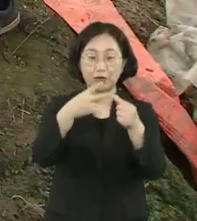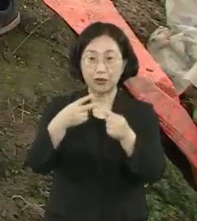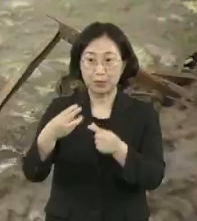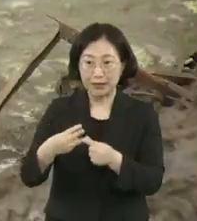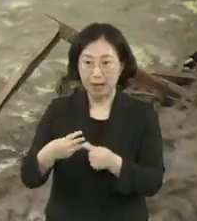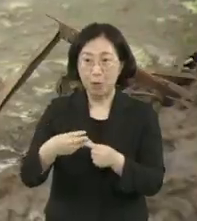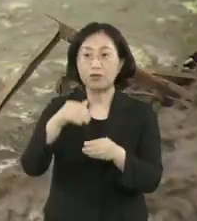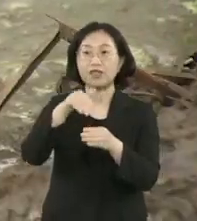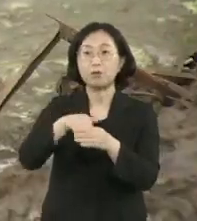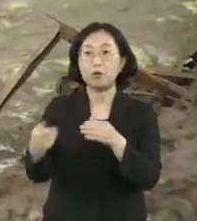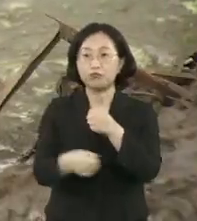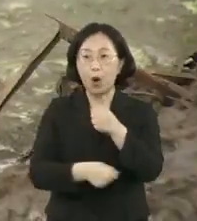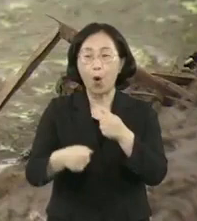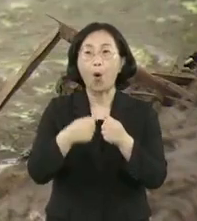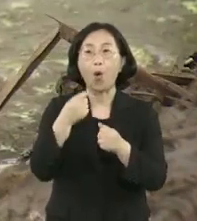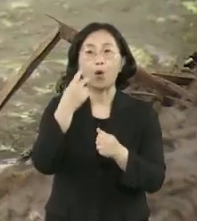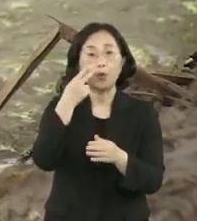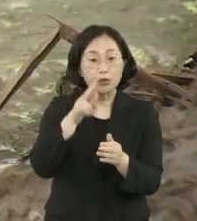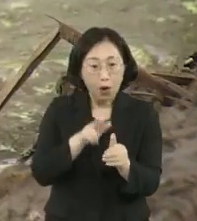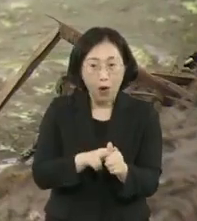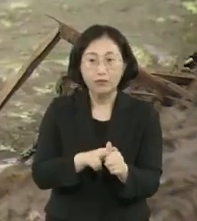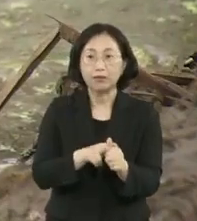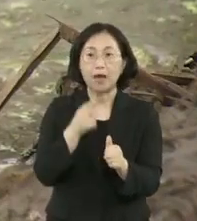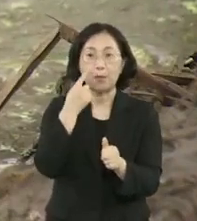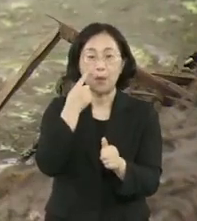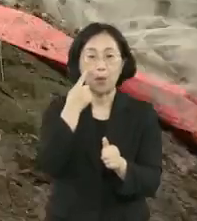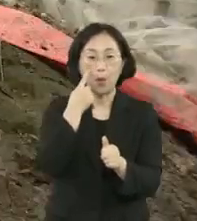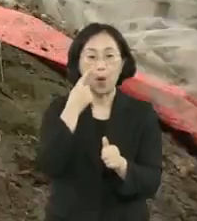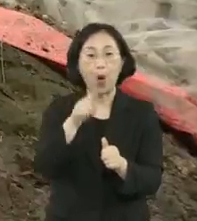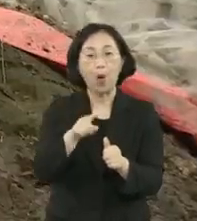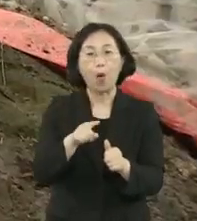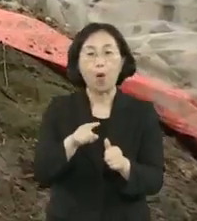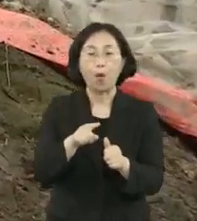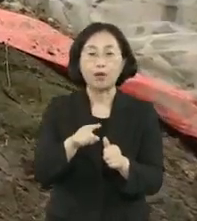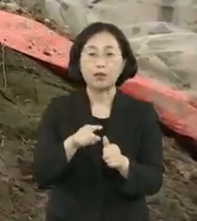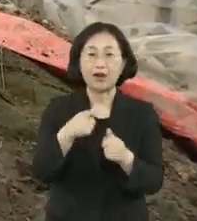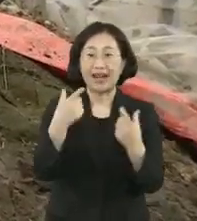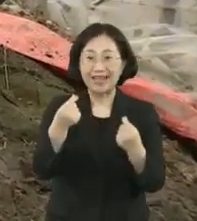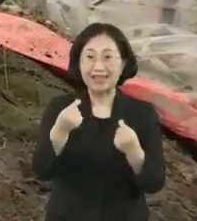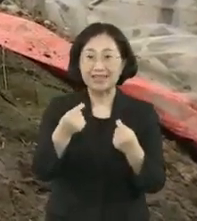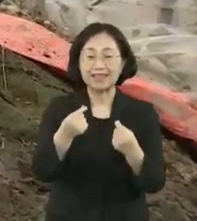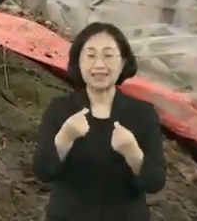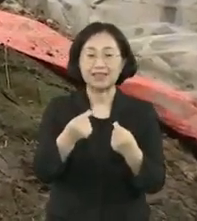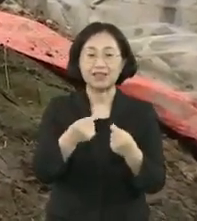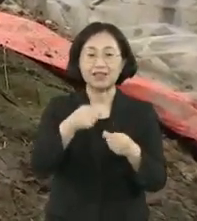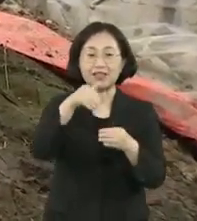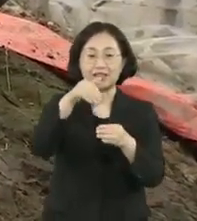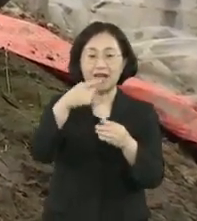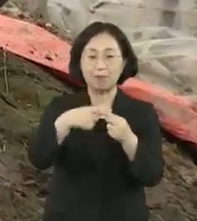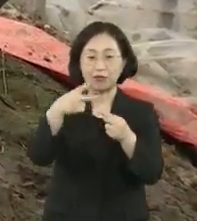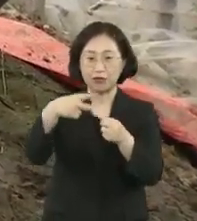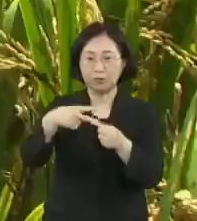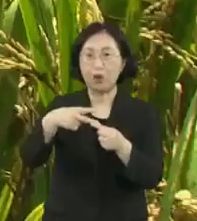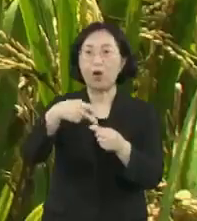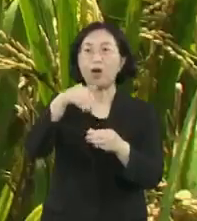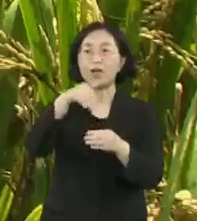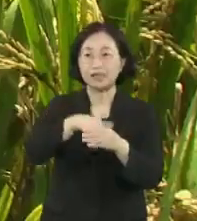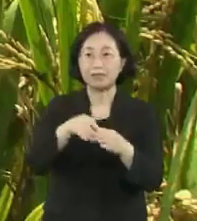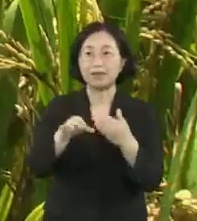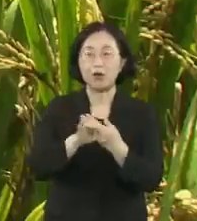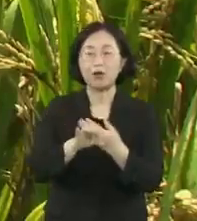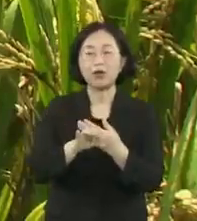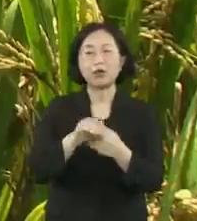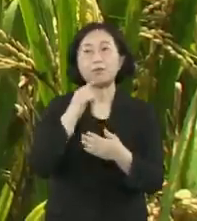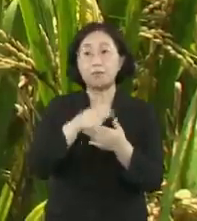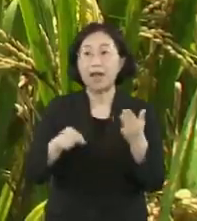것은 같은 농토에 계속해서 같은 작물을 재배할 때 나타나는 연작장애를 피하기 위한 것인데 얼마 전